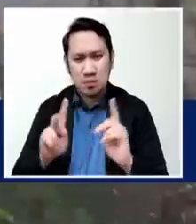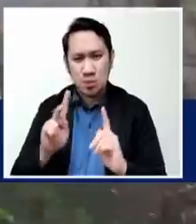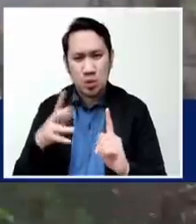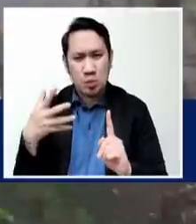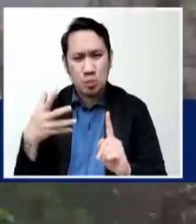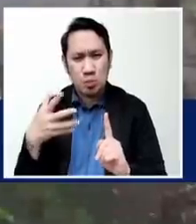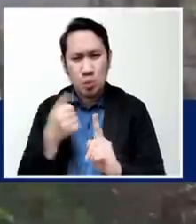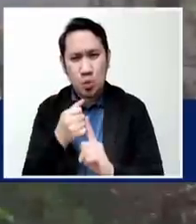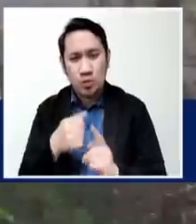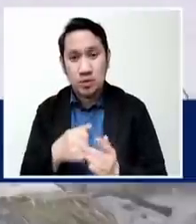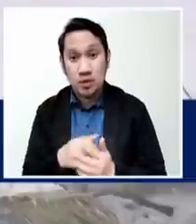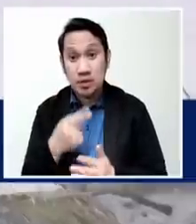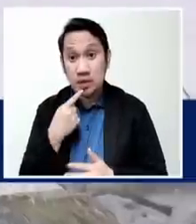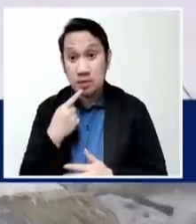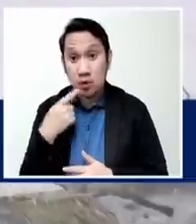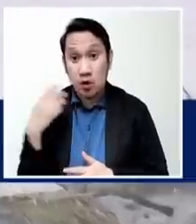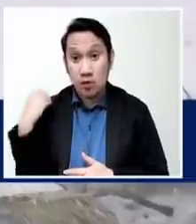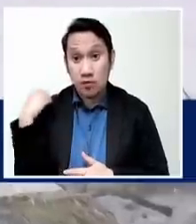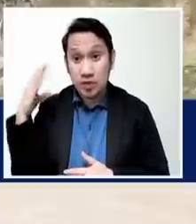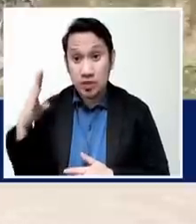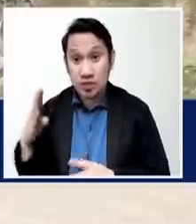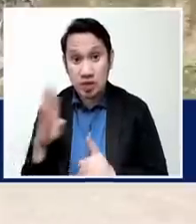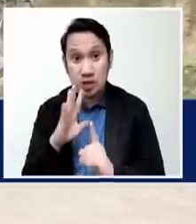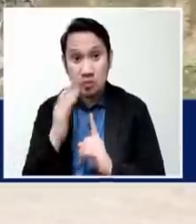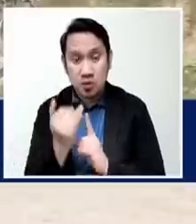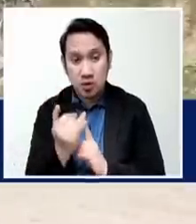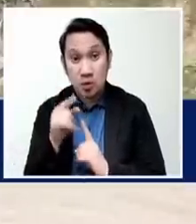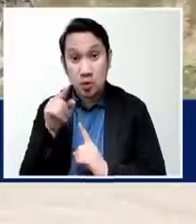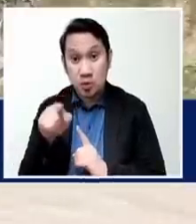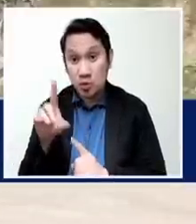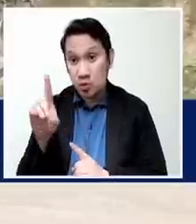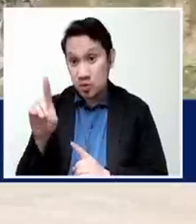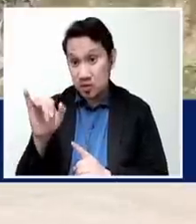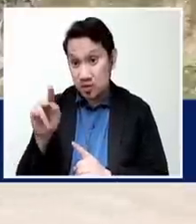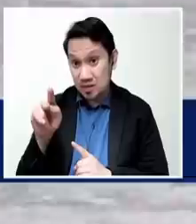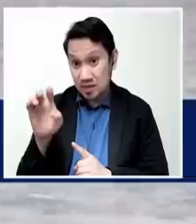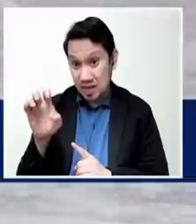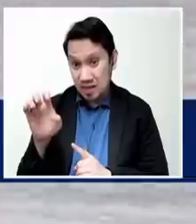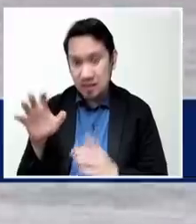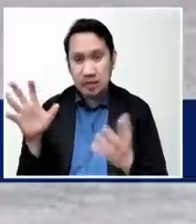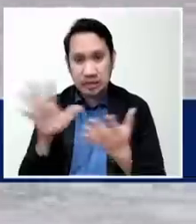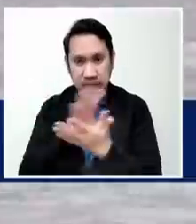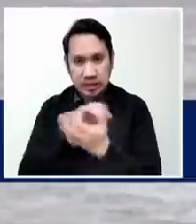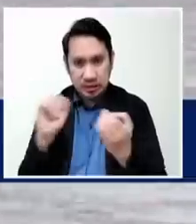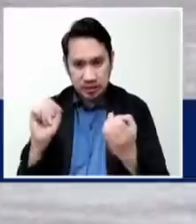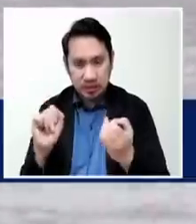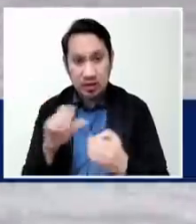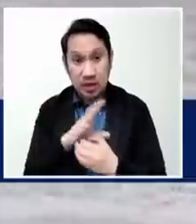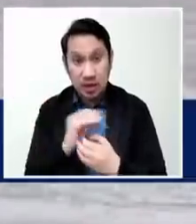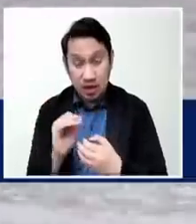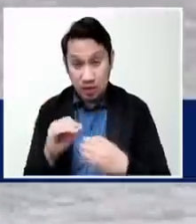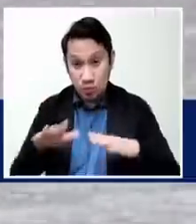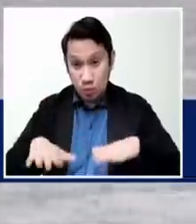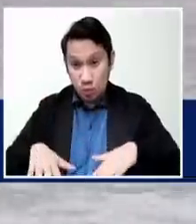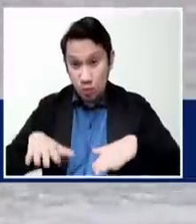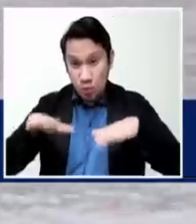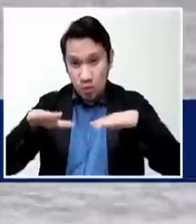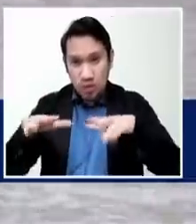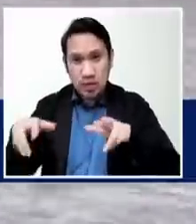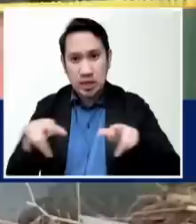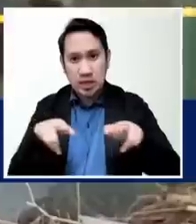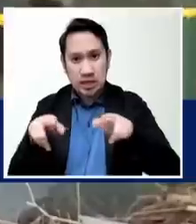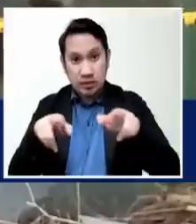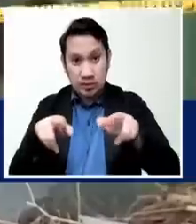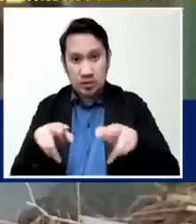Ayon sa mga opisyal ng barangay, tuluyang nasira ang dike sa kasagsagan ng malakas na ulan at pag-apaw ng Santo Tomas River Biyernes